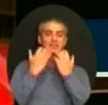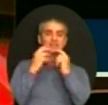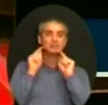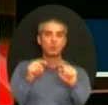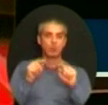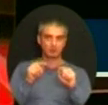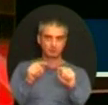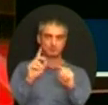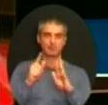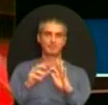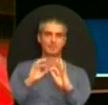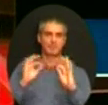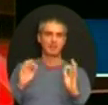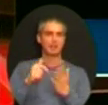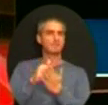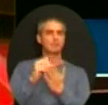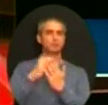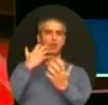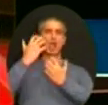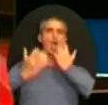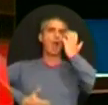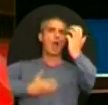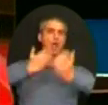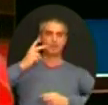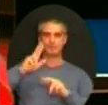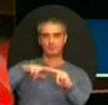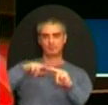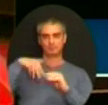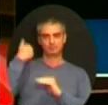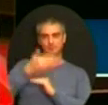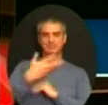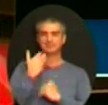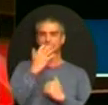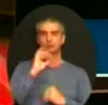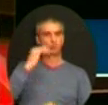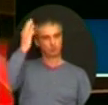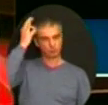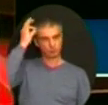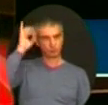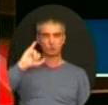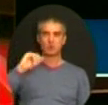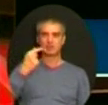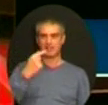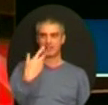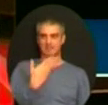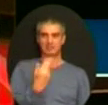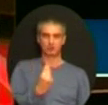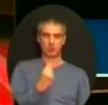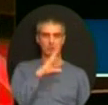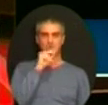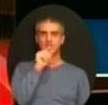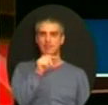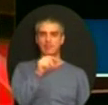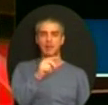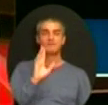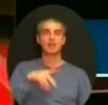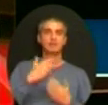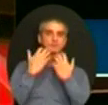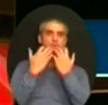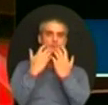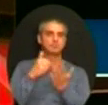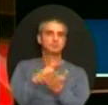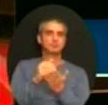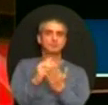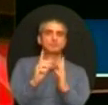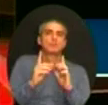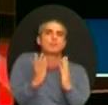הזה, גם זה מתחיל, ממשיך הסאגה, מעבר לסיפור של יהודה גליק, שעוד מעט ניגע בו, הסאגה נמשכת